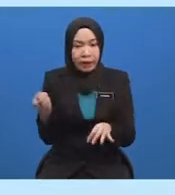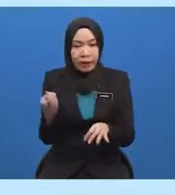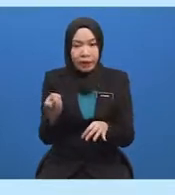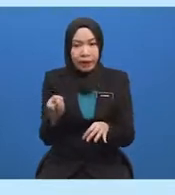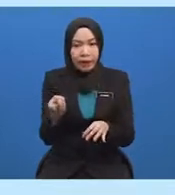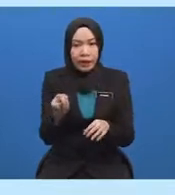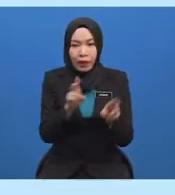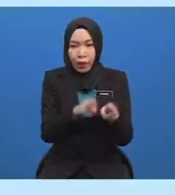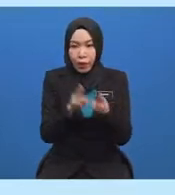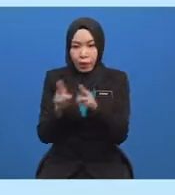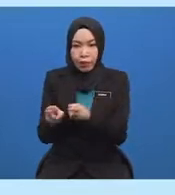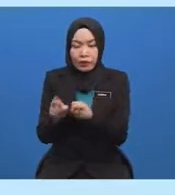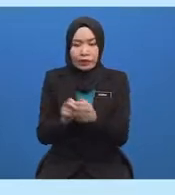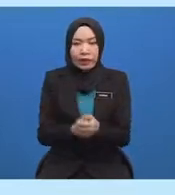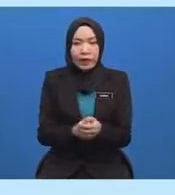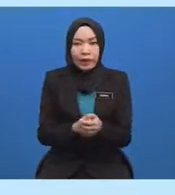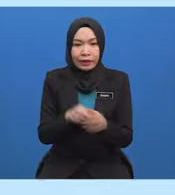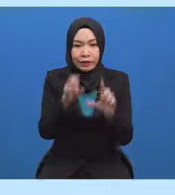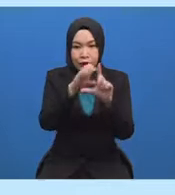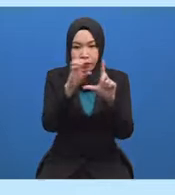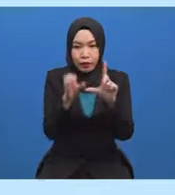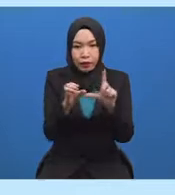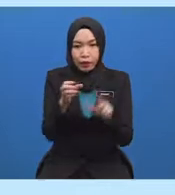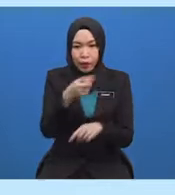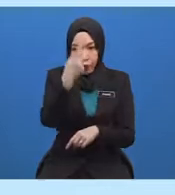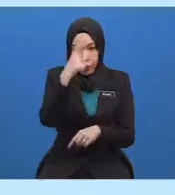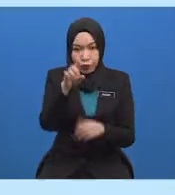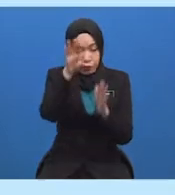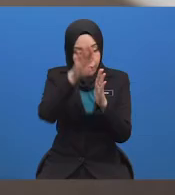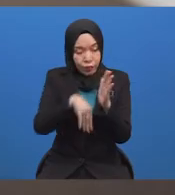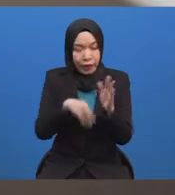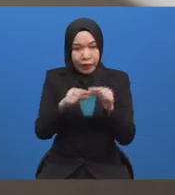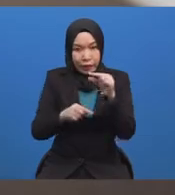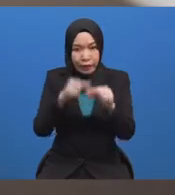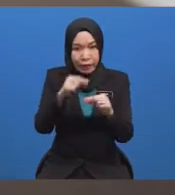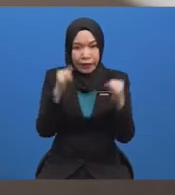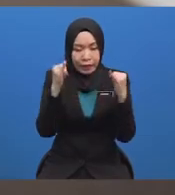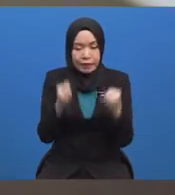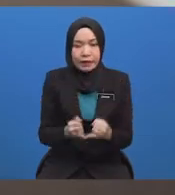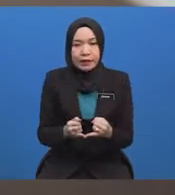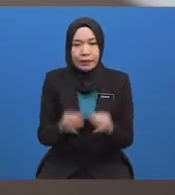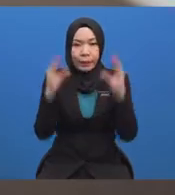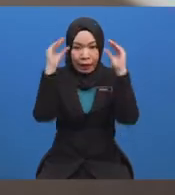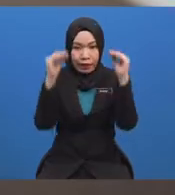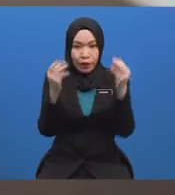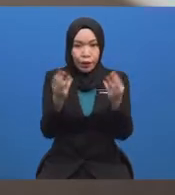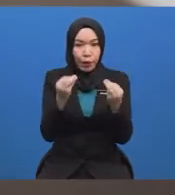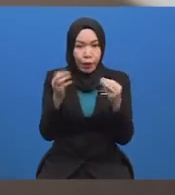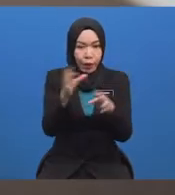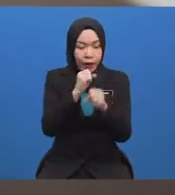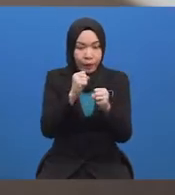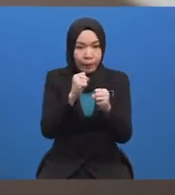mengurangkan kejadian gerakkan jisim chegou ingin mengambil